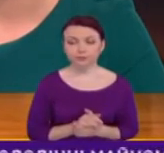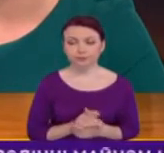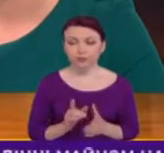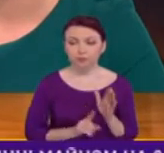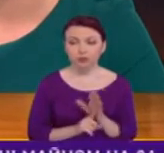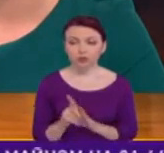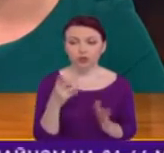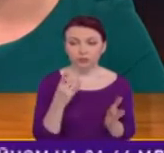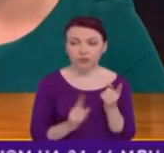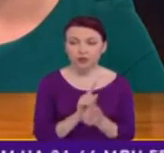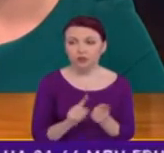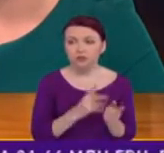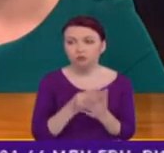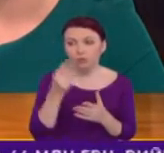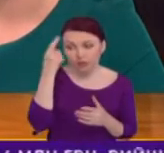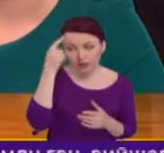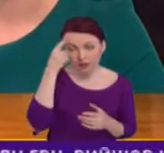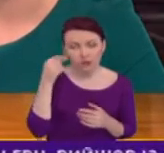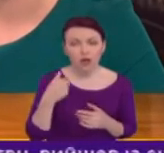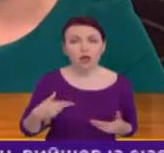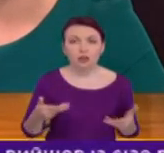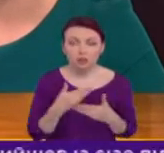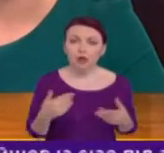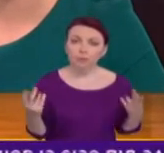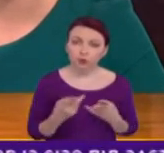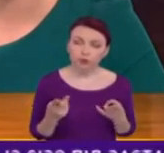свою ментальність, так, нам потрібно